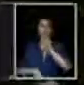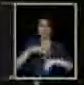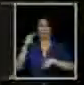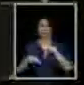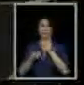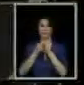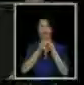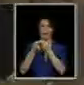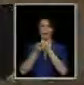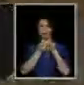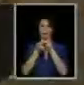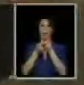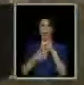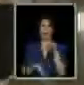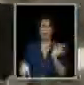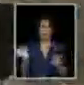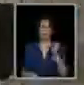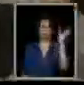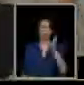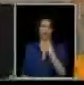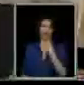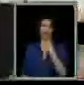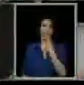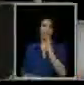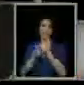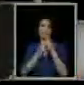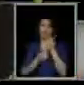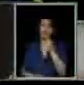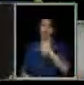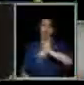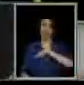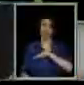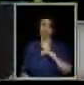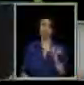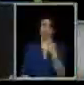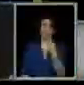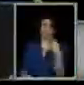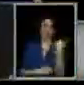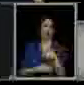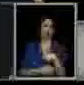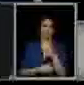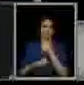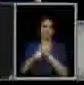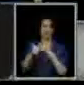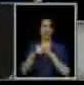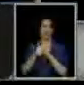האפוטרופוס שמינה להם בית המשפט. בשבועות האחרונים התלווינו אליהם. שלום. אהלן,